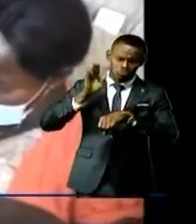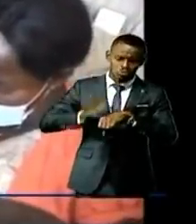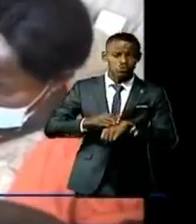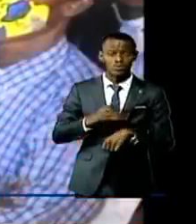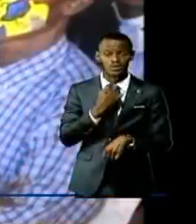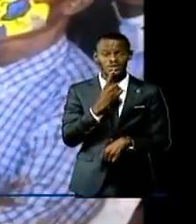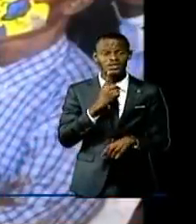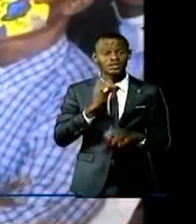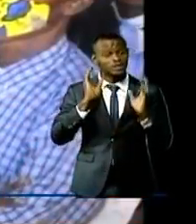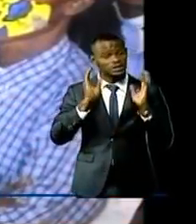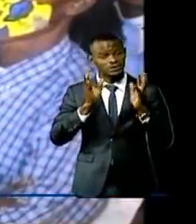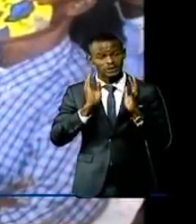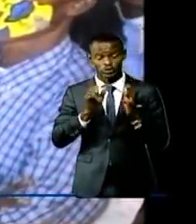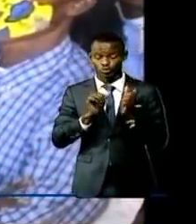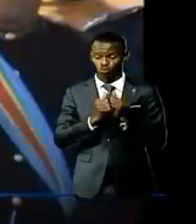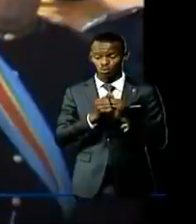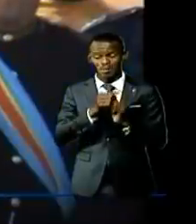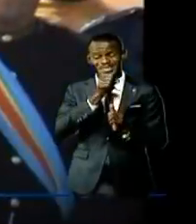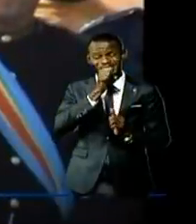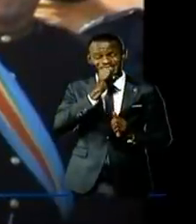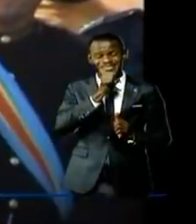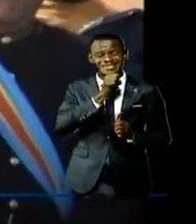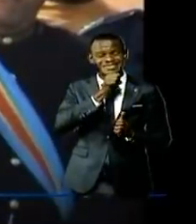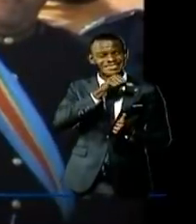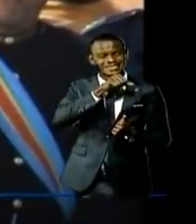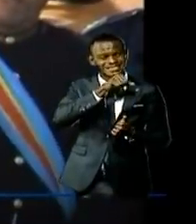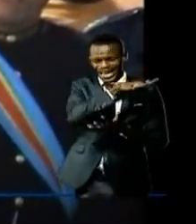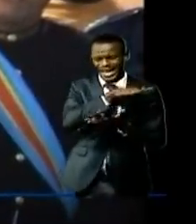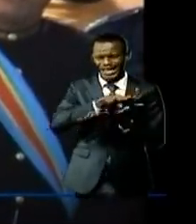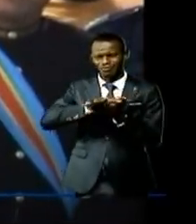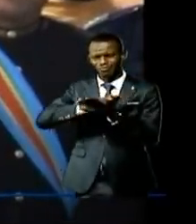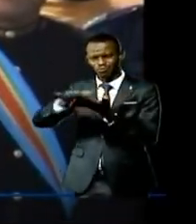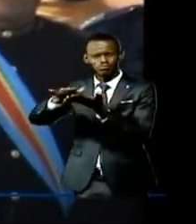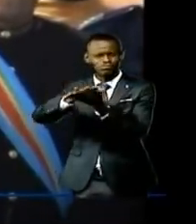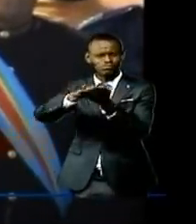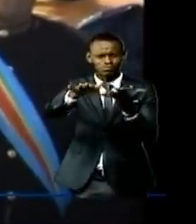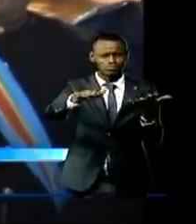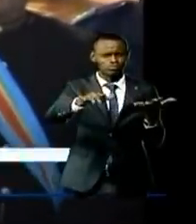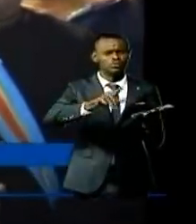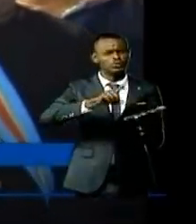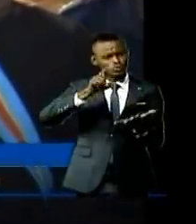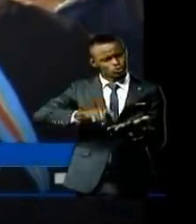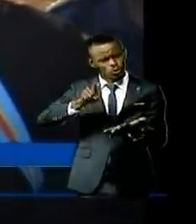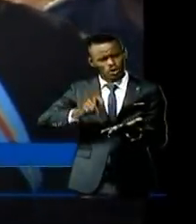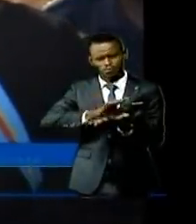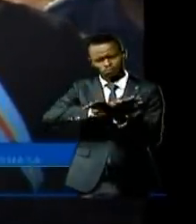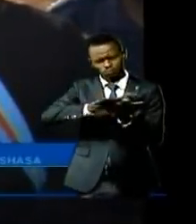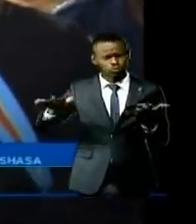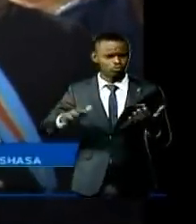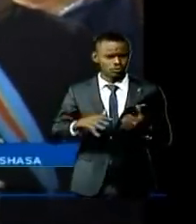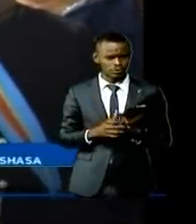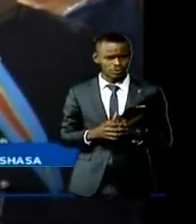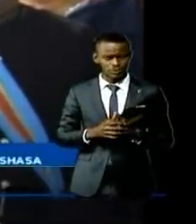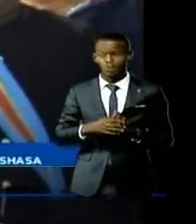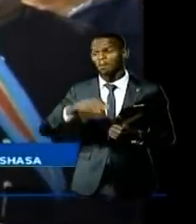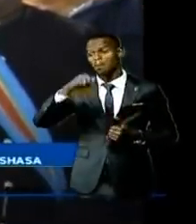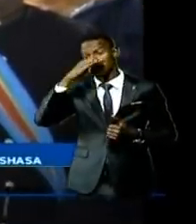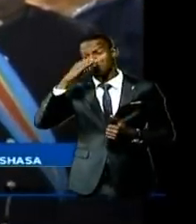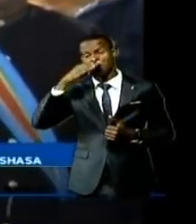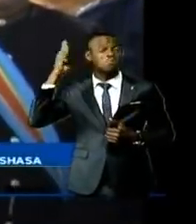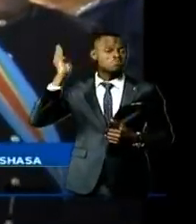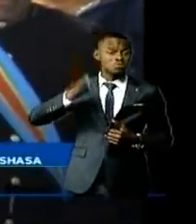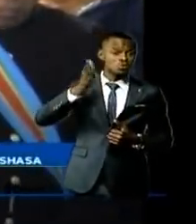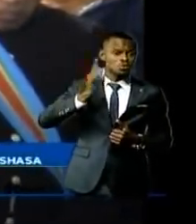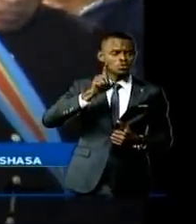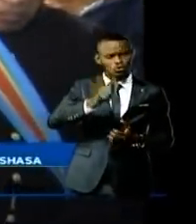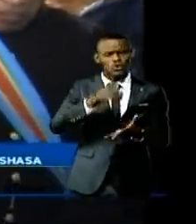délinquance juvénile et les nuisances sonores. Nous sommes venus ici conformément, je veux dire, aux instructions de son Excellence M. le Gouverneur, mais aussi en continuité de ce qui a été fait au